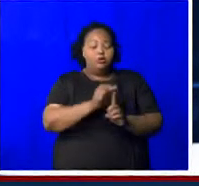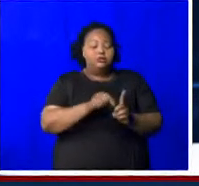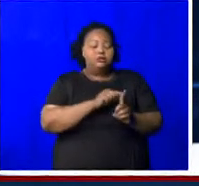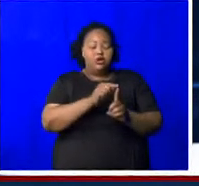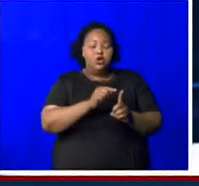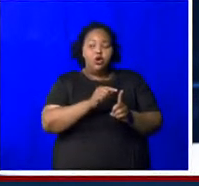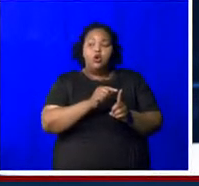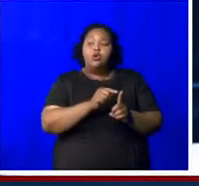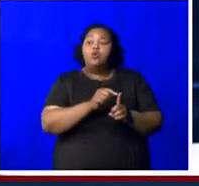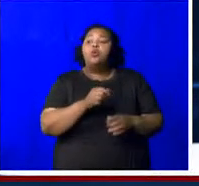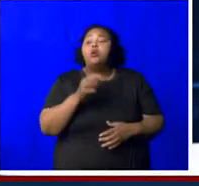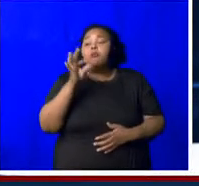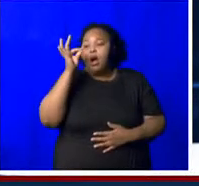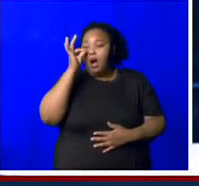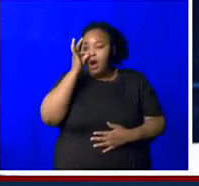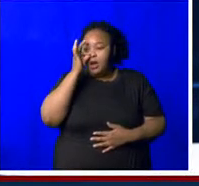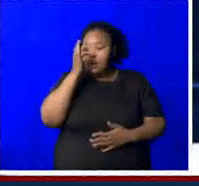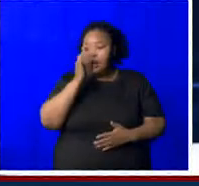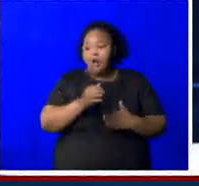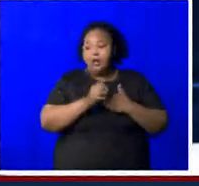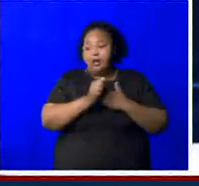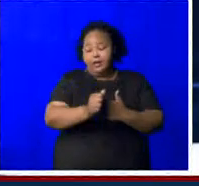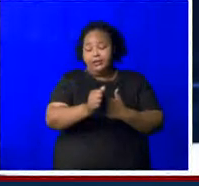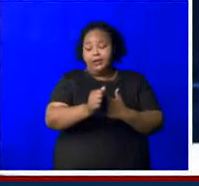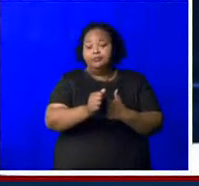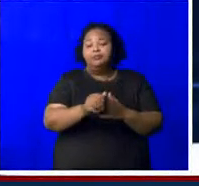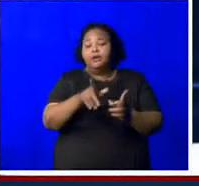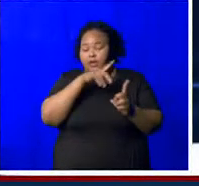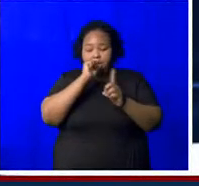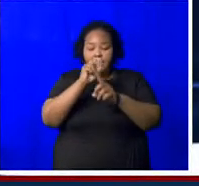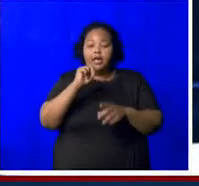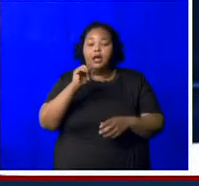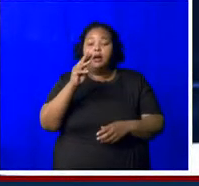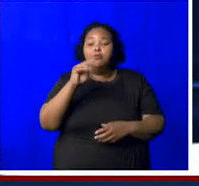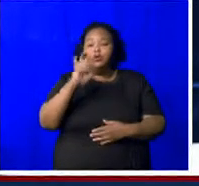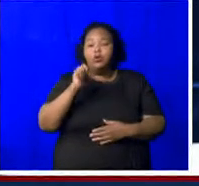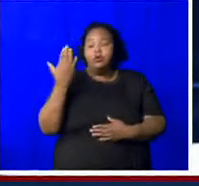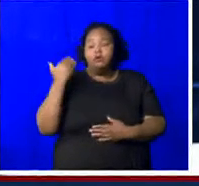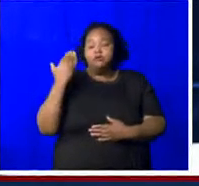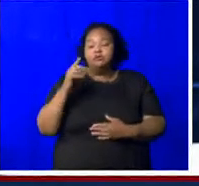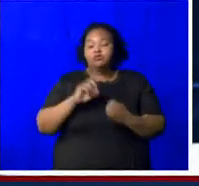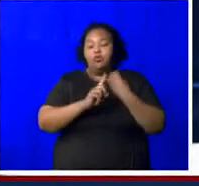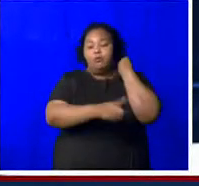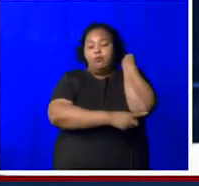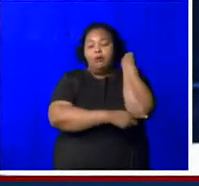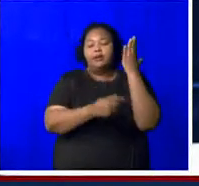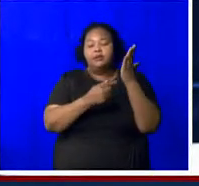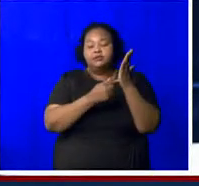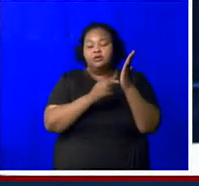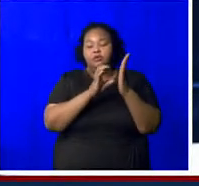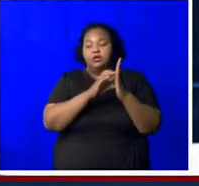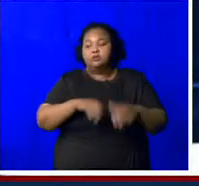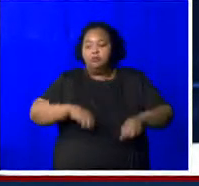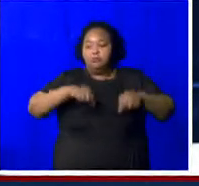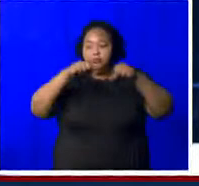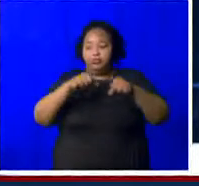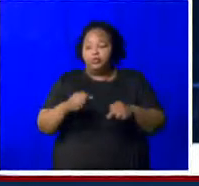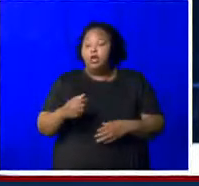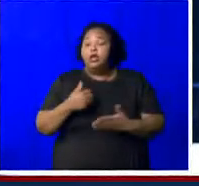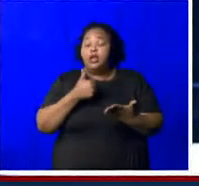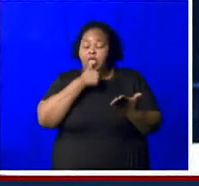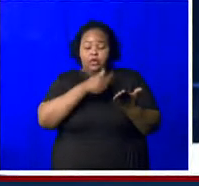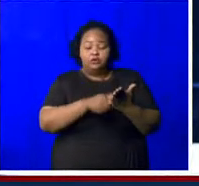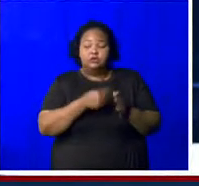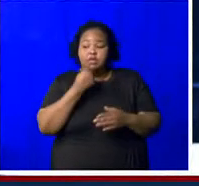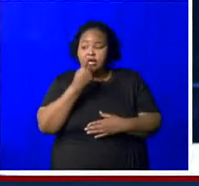ngumeya welidolobha laseMbabane Zephania Nkambule legunyata kuthi munye wabantwana bemufi kube nguye lozuza